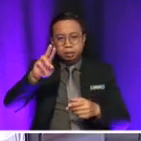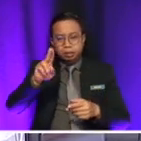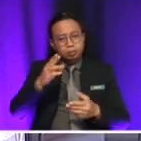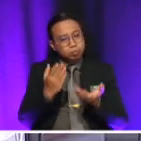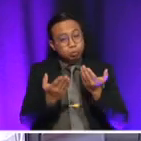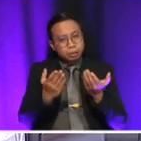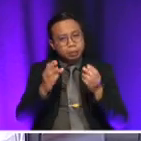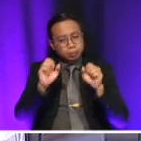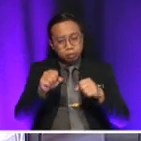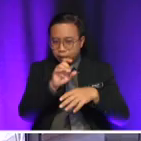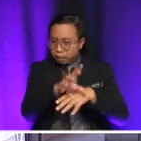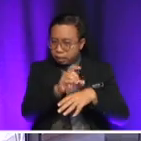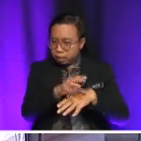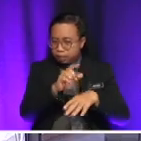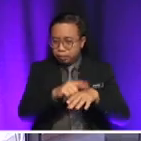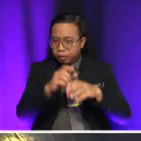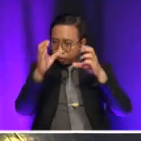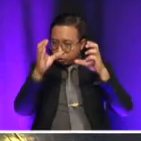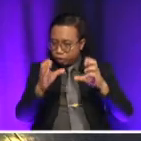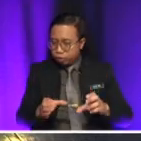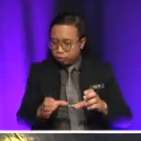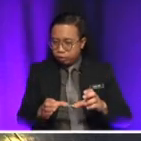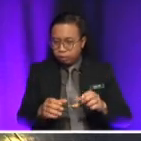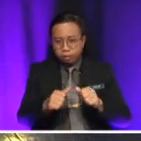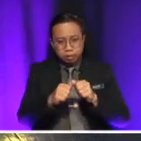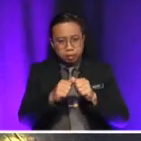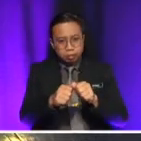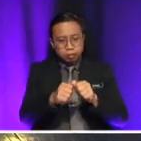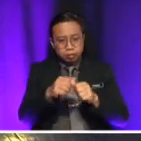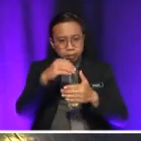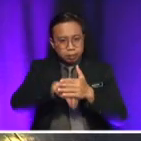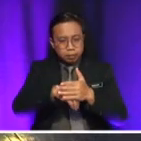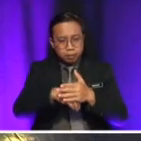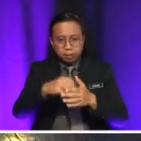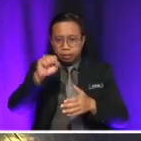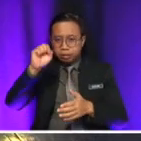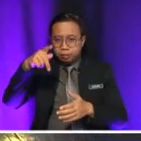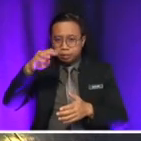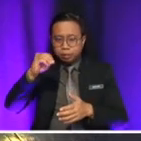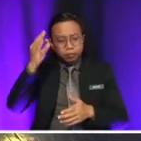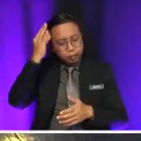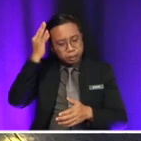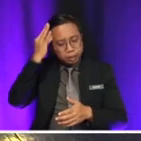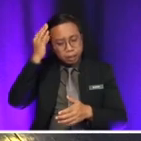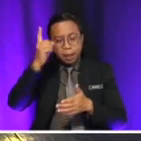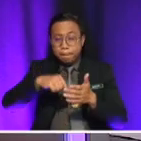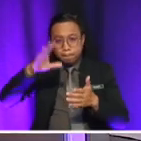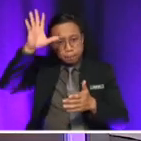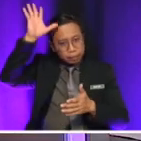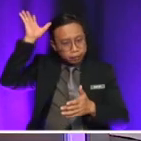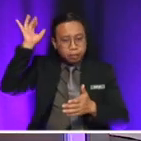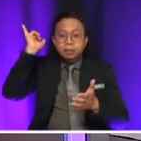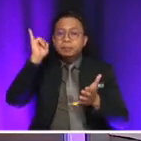kehidupan dan juga calon-calon yang bakal menduduki SPM fikihkan dulu apa ya Ivan memindah